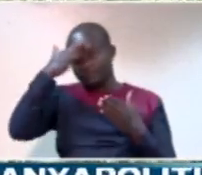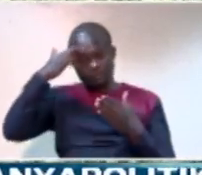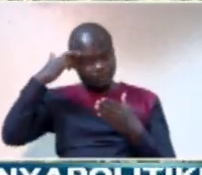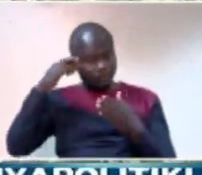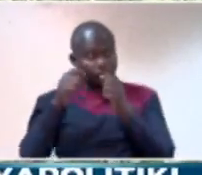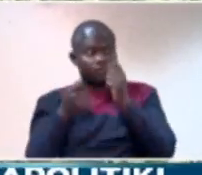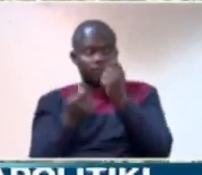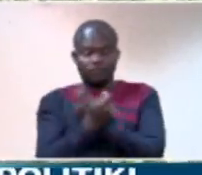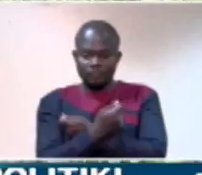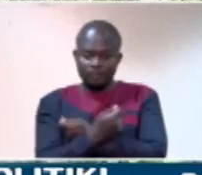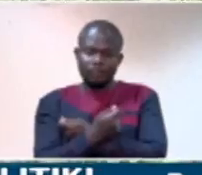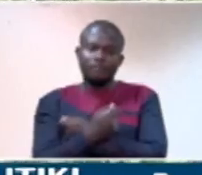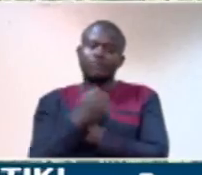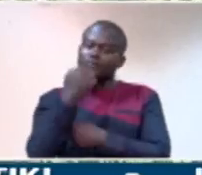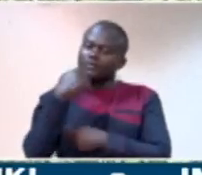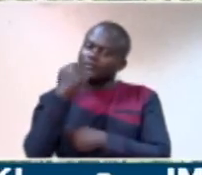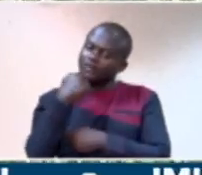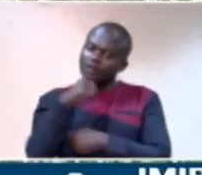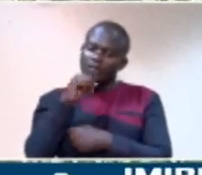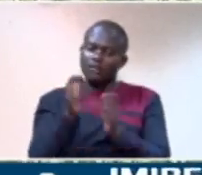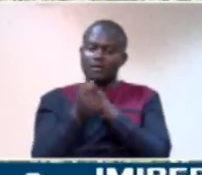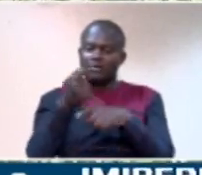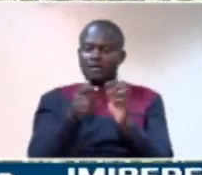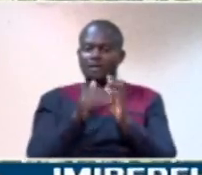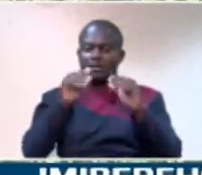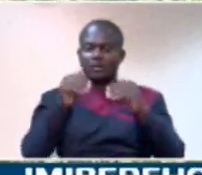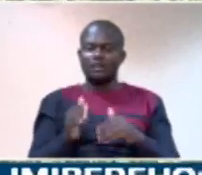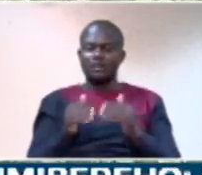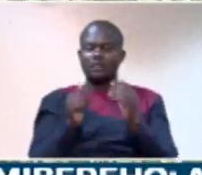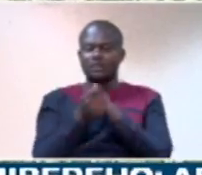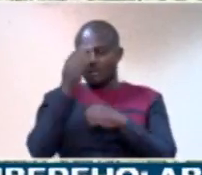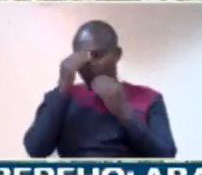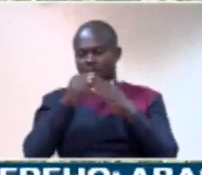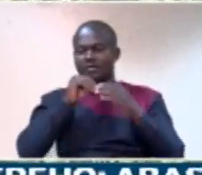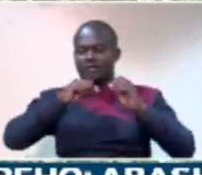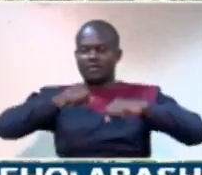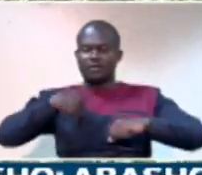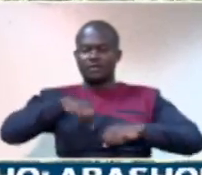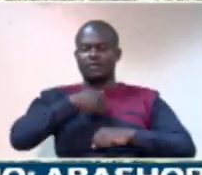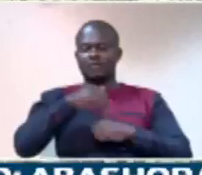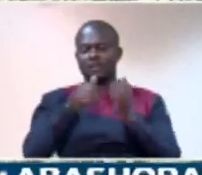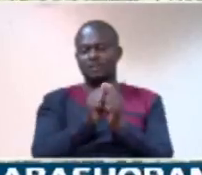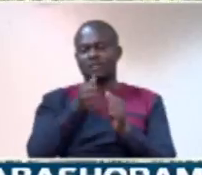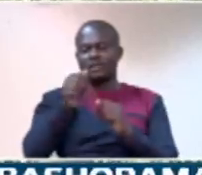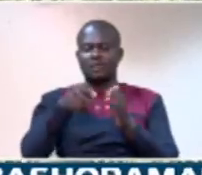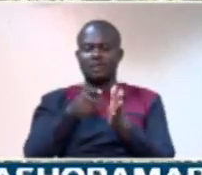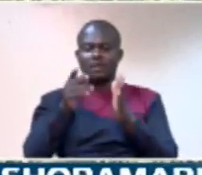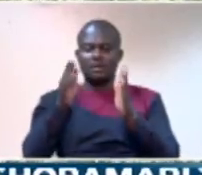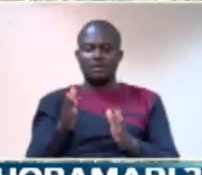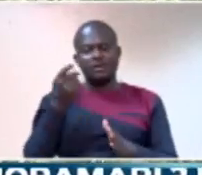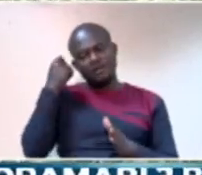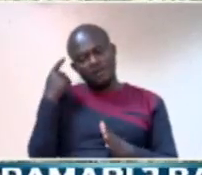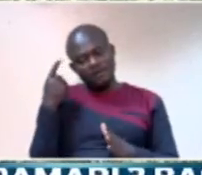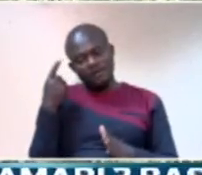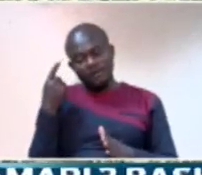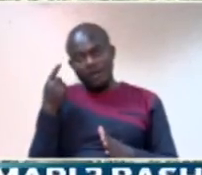bihinduka. Ibigori byo ntibihinduka ku giciro tuba tugifite, ariko ubuhinzi bw'imboga birahinduka kuko nta masezerano tugirana n'aba baguzi. Ahubwo ku isoko bwa